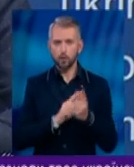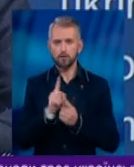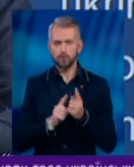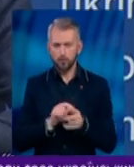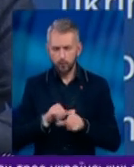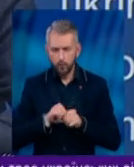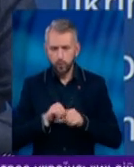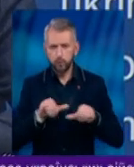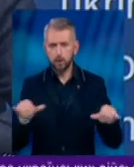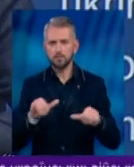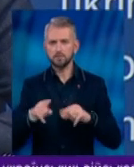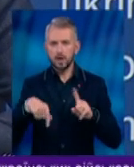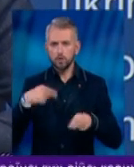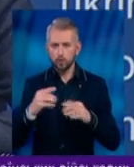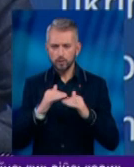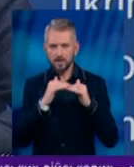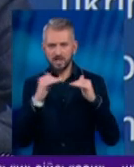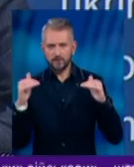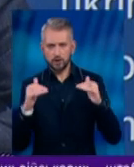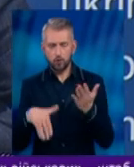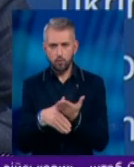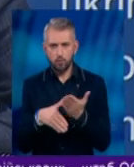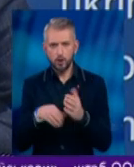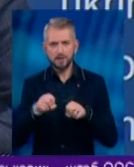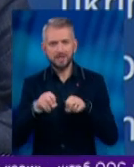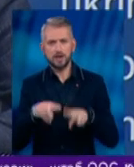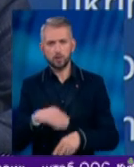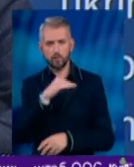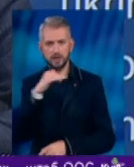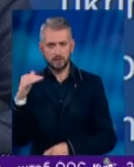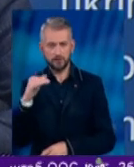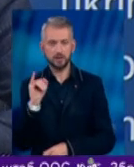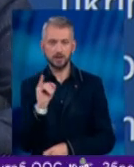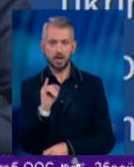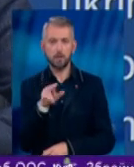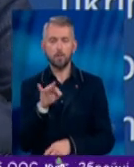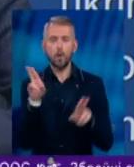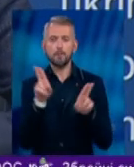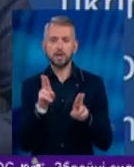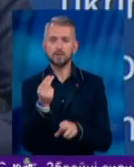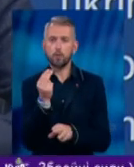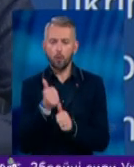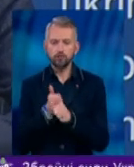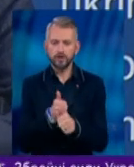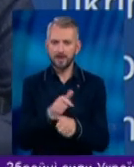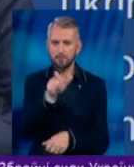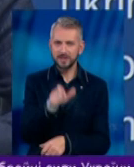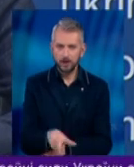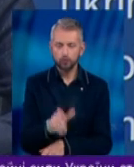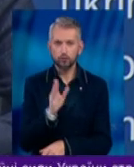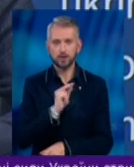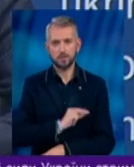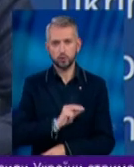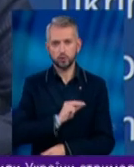далі. Вона піде на наступну ланку допомоги, на спеціалізований рівень. І по принципу кошти за пацієнтом буде